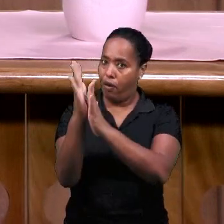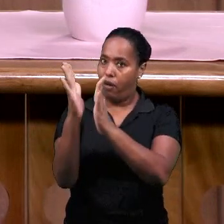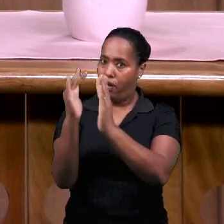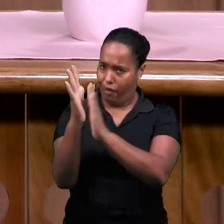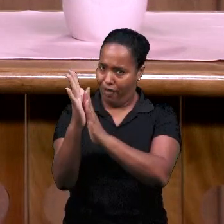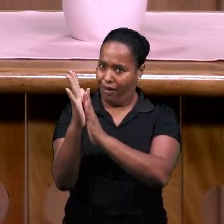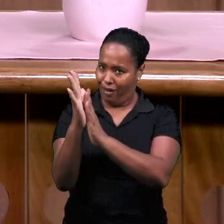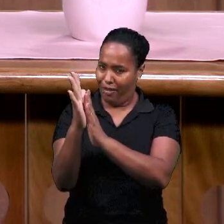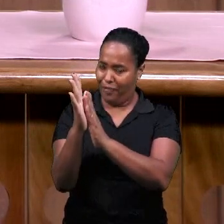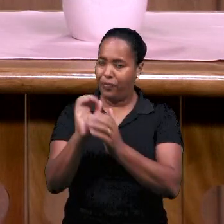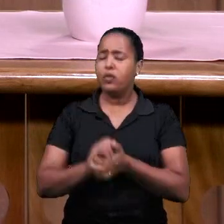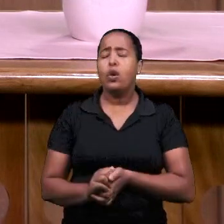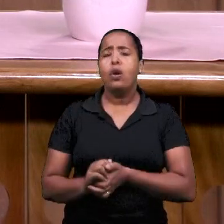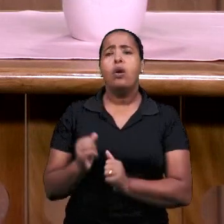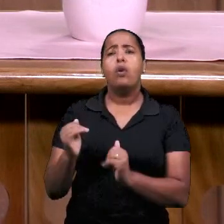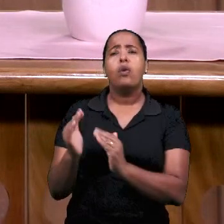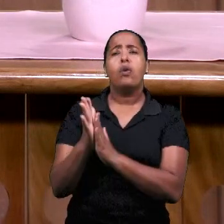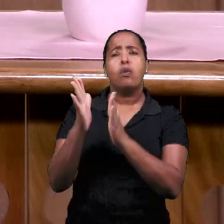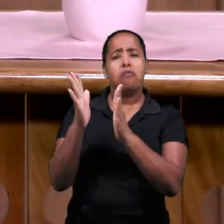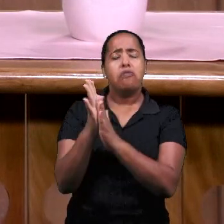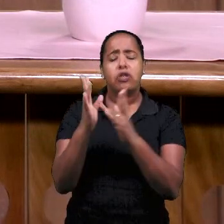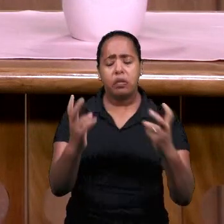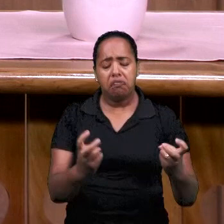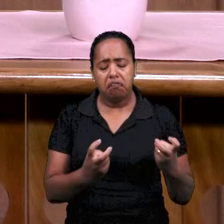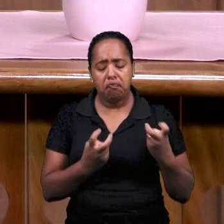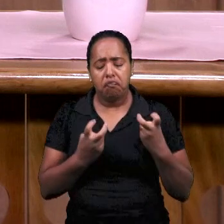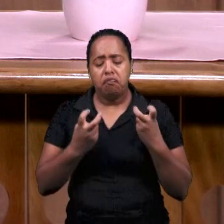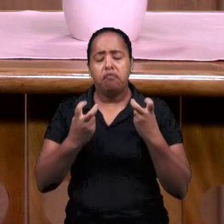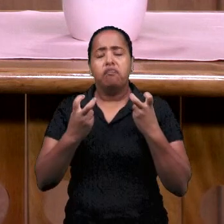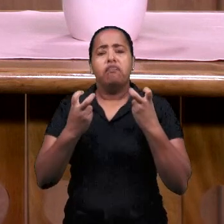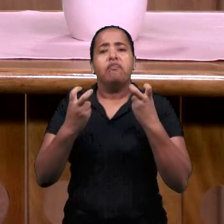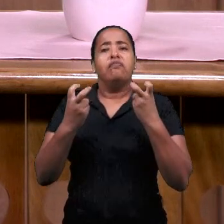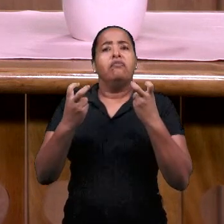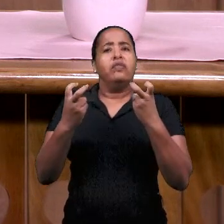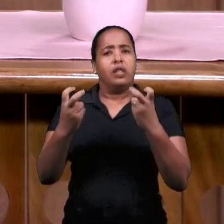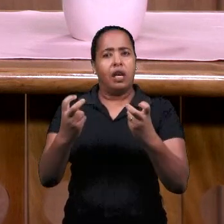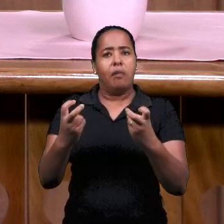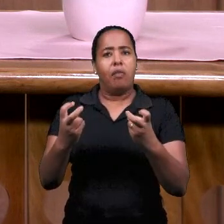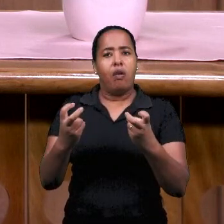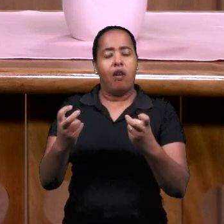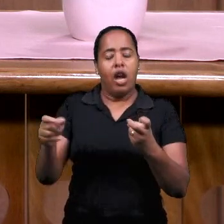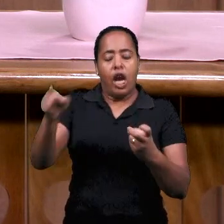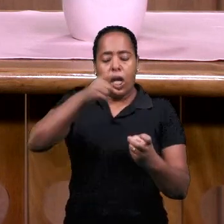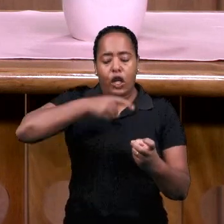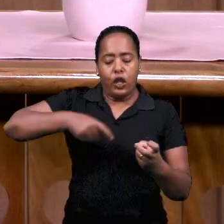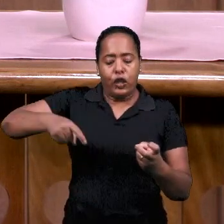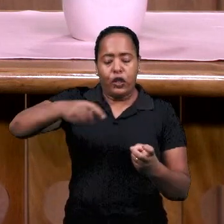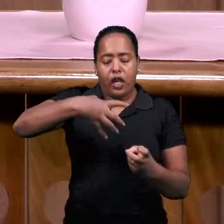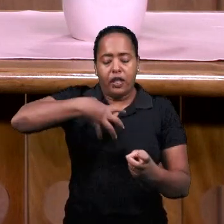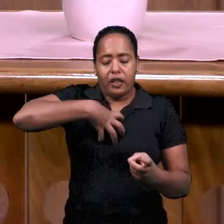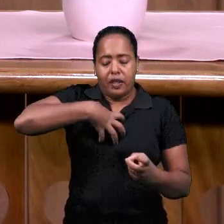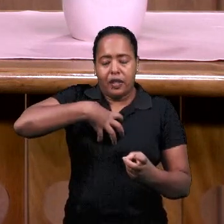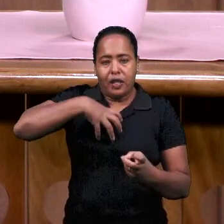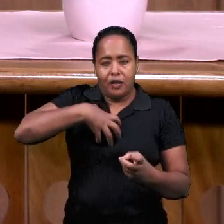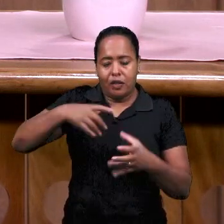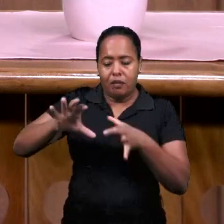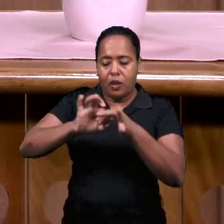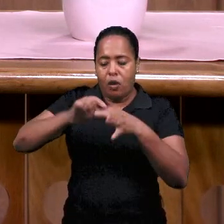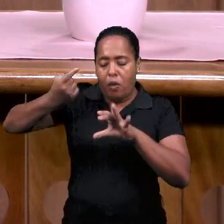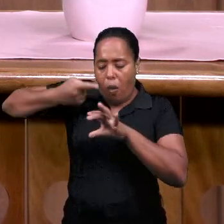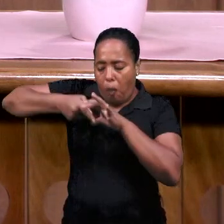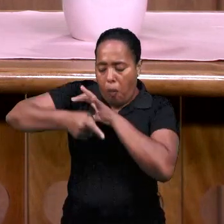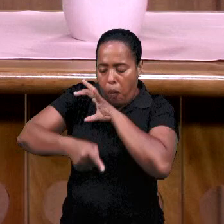louange maintenant. Nous allons chanter un chant. Ce chant est un chant de prière par le sang de Jésus qui nous amène